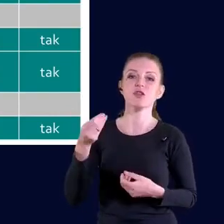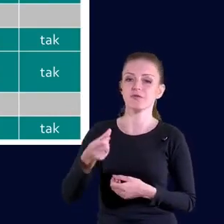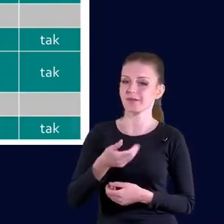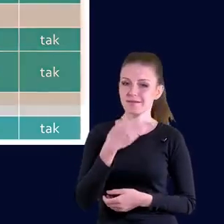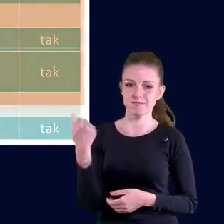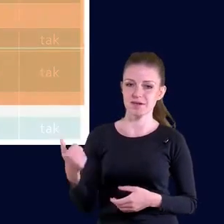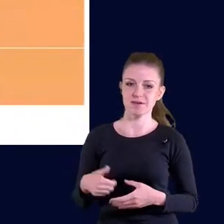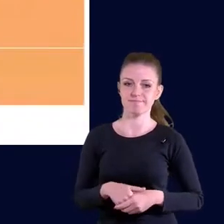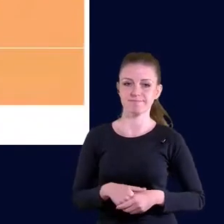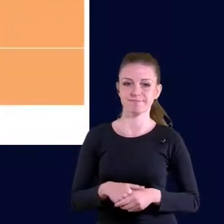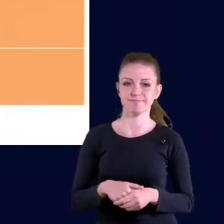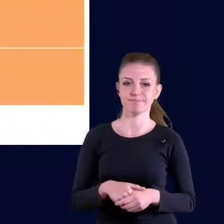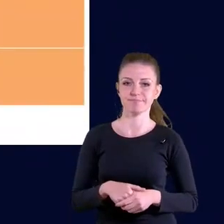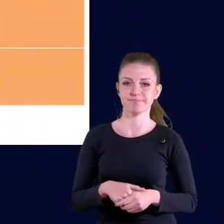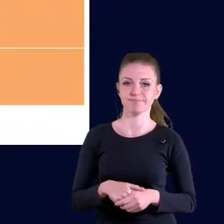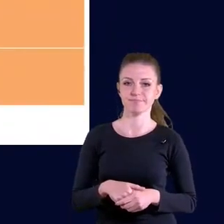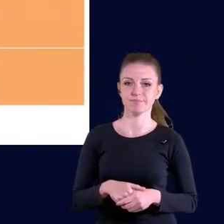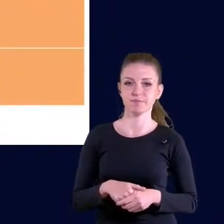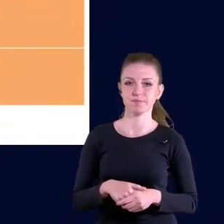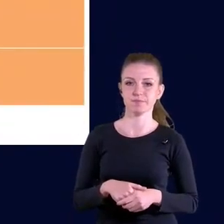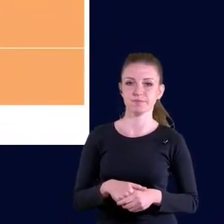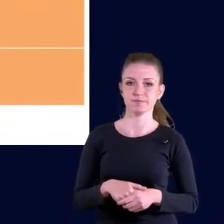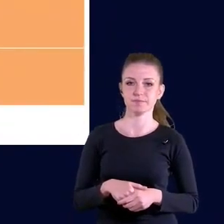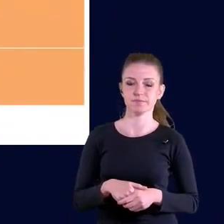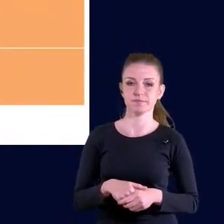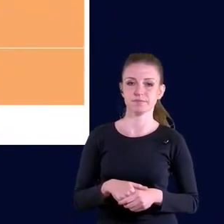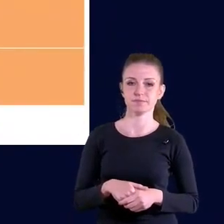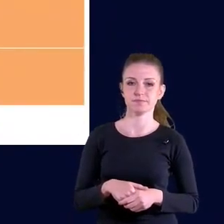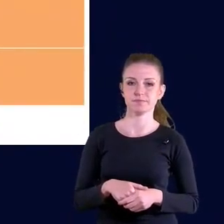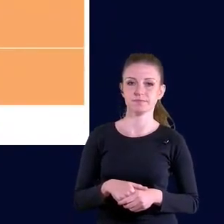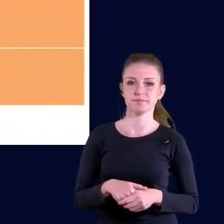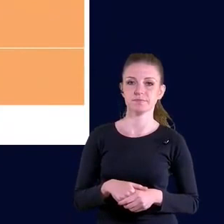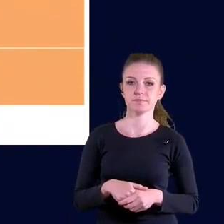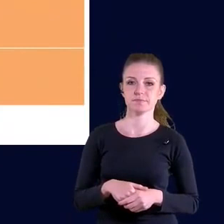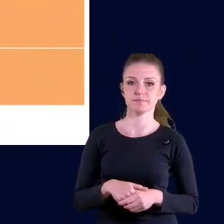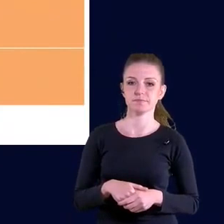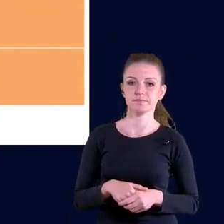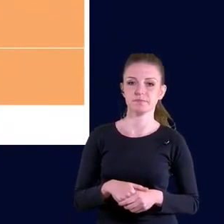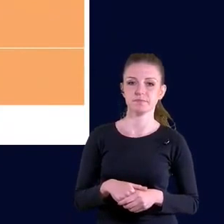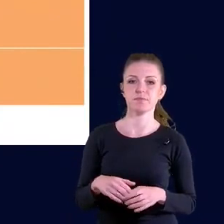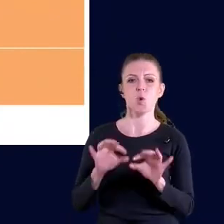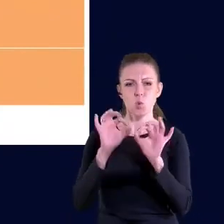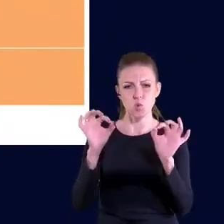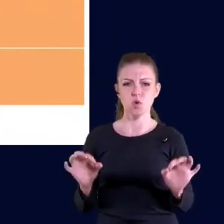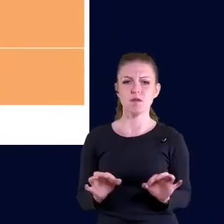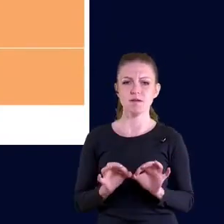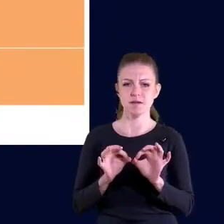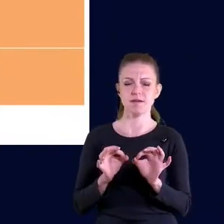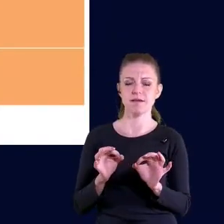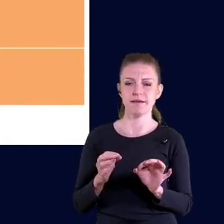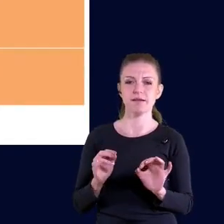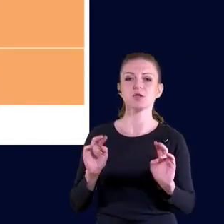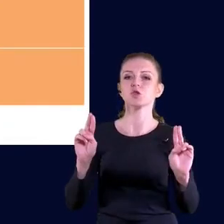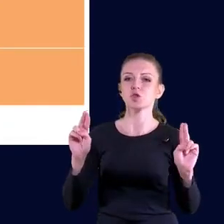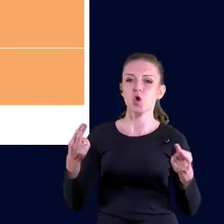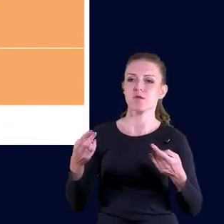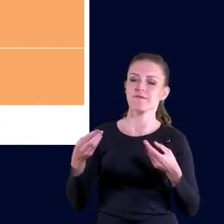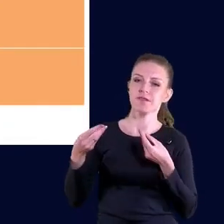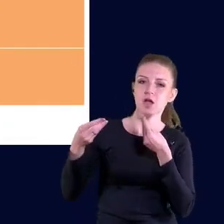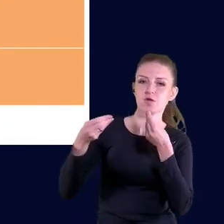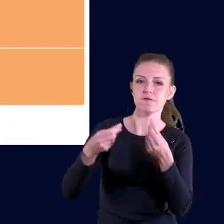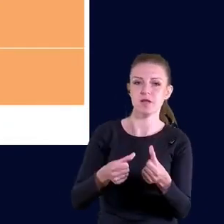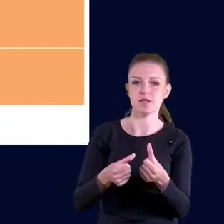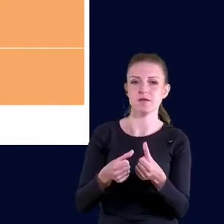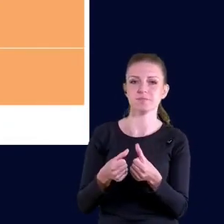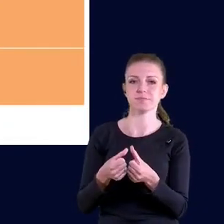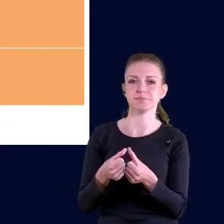Proszę na następnym jeśli chodzi o dofinansowanie z otwartej nauki to jeśli